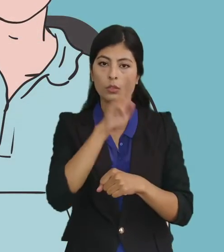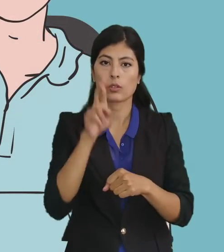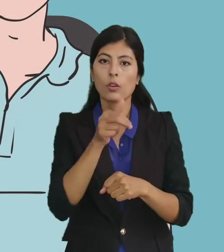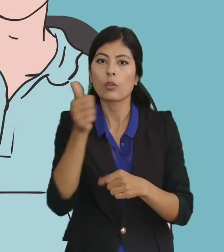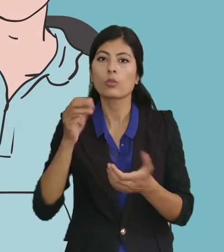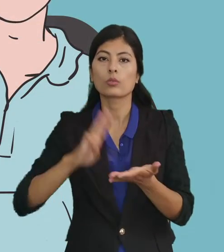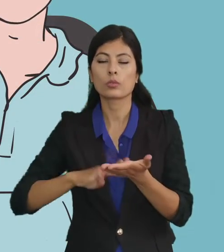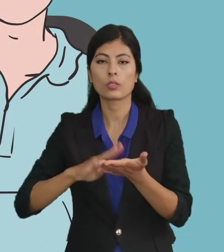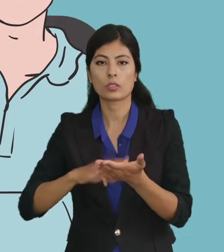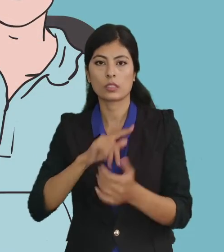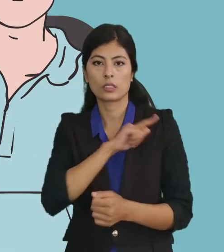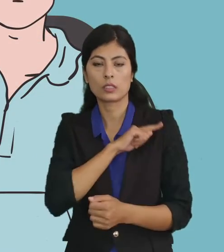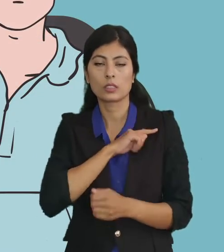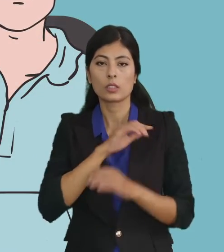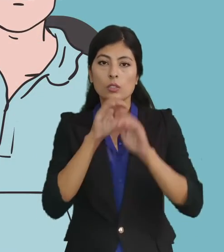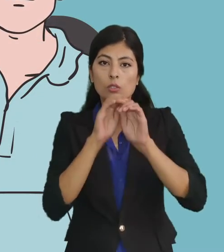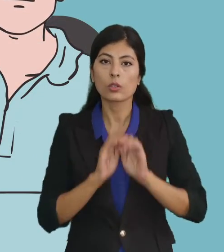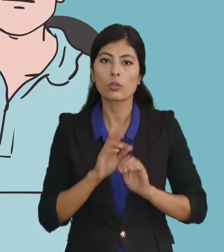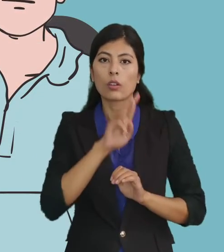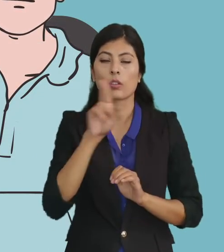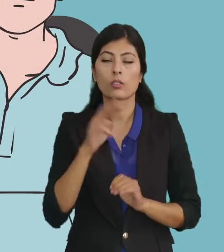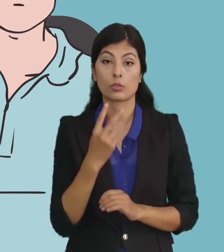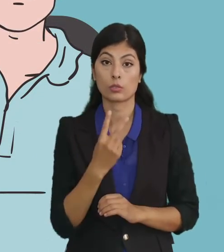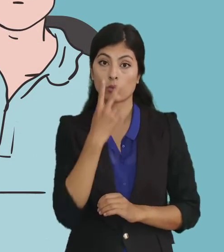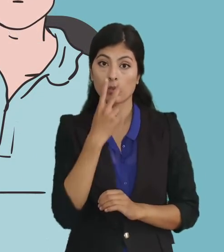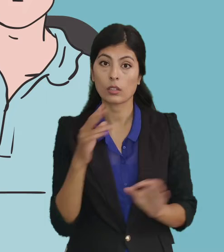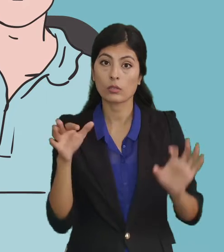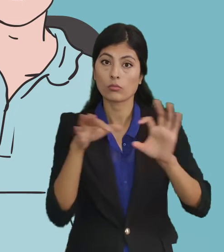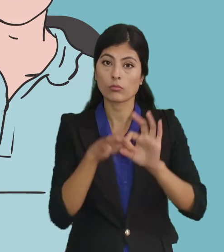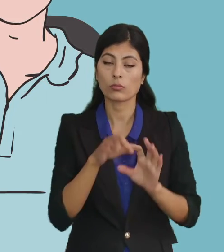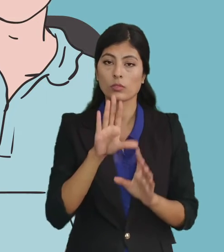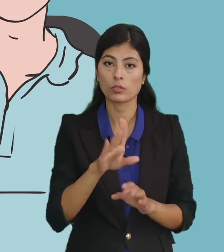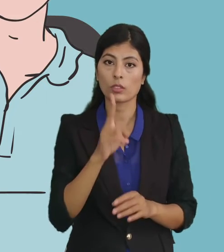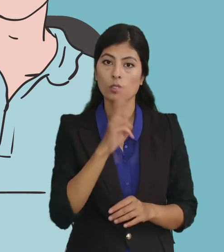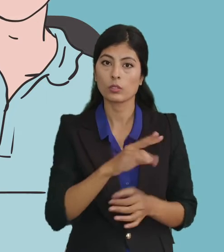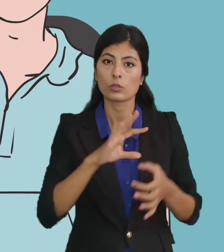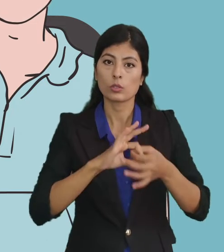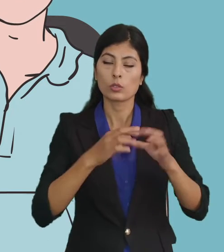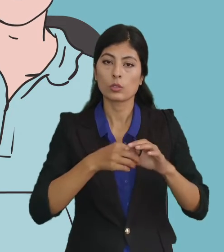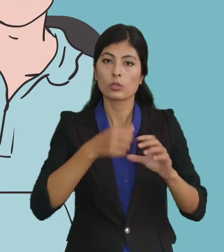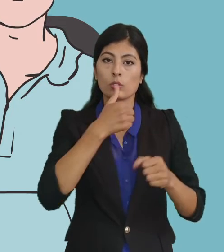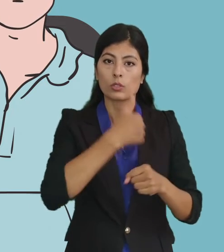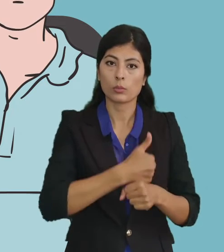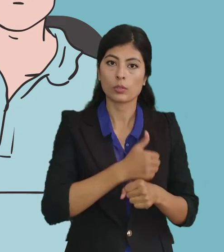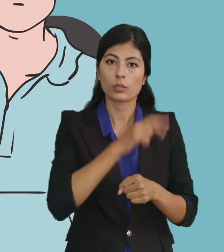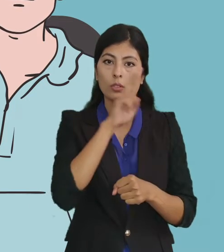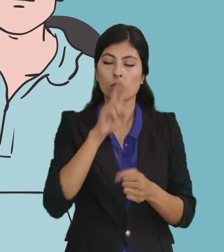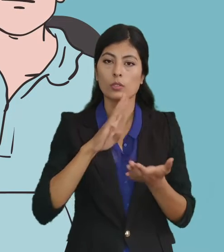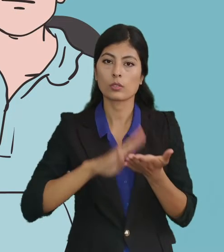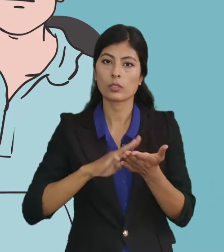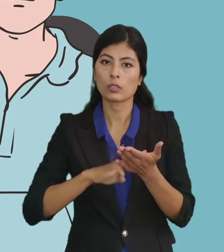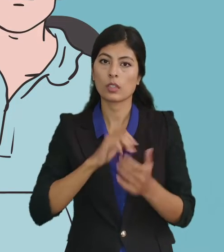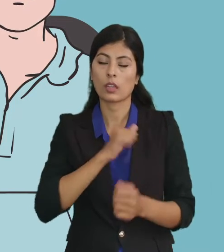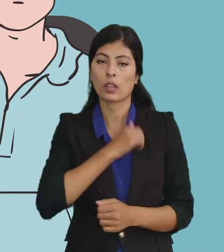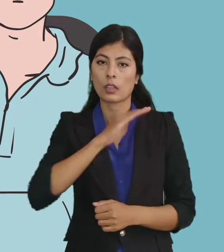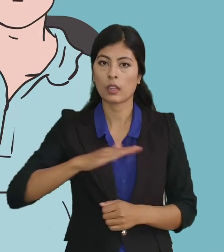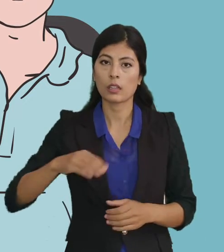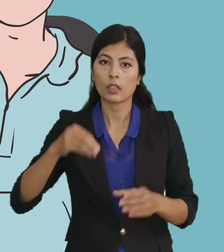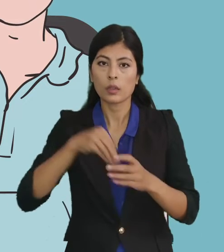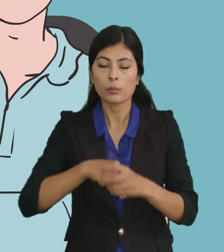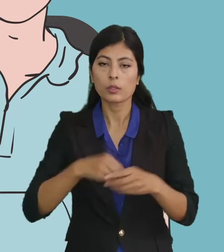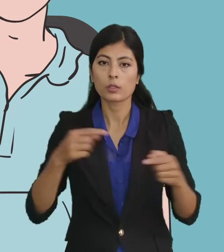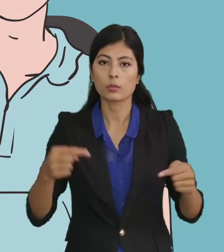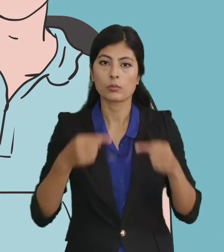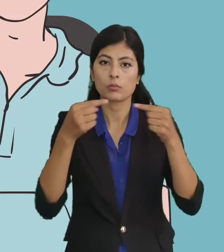अथवा कोनो सदस्य के व्यक्तिगत सरोकार अथवा स्वार्थ जुड़ल चाहे तिहन संयोजक चाहे सदस्य के नाता परे वाला